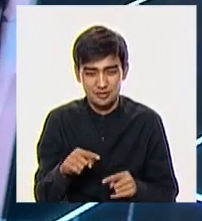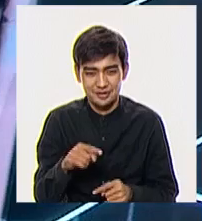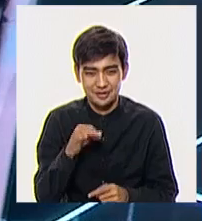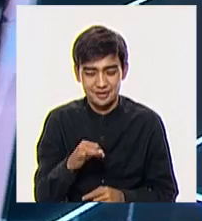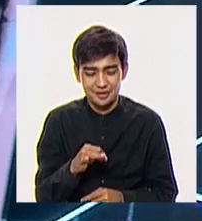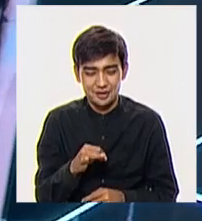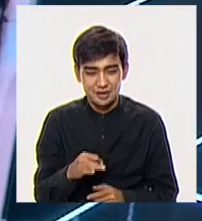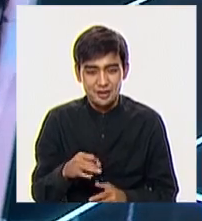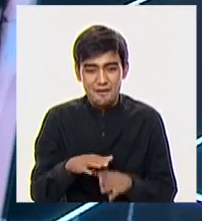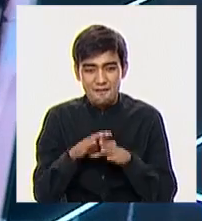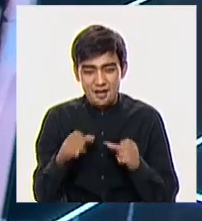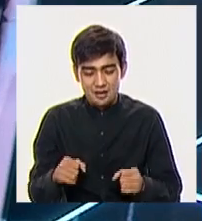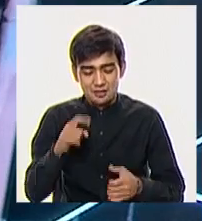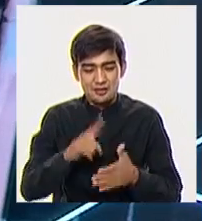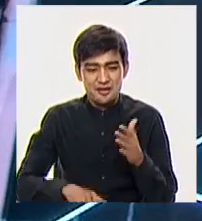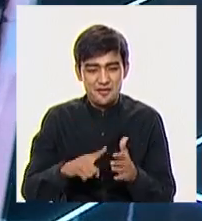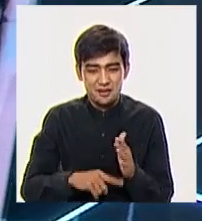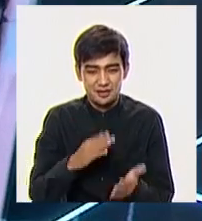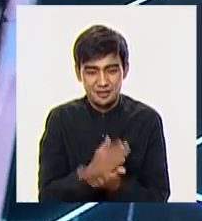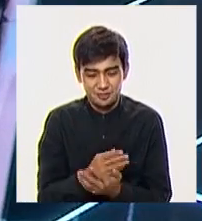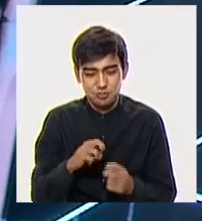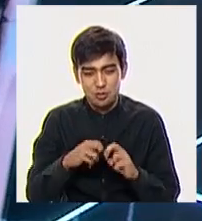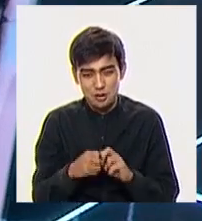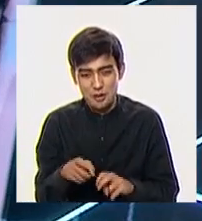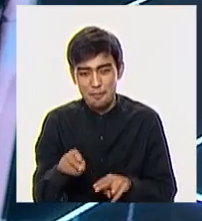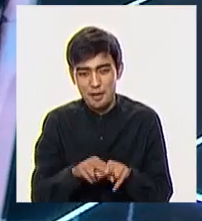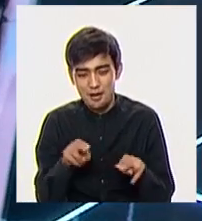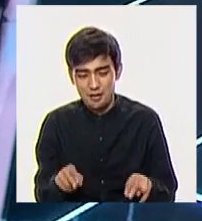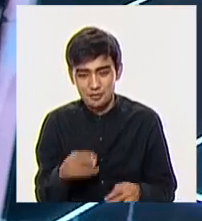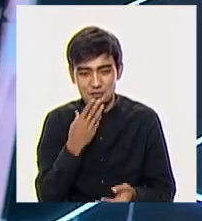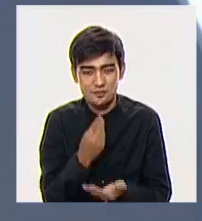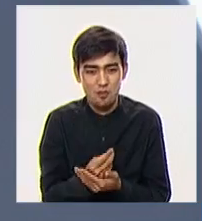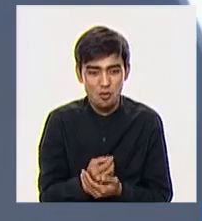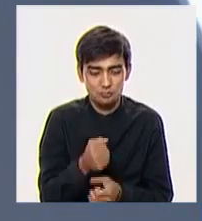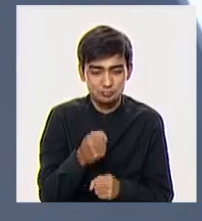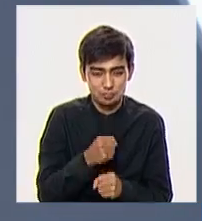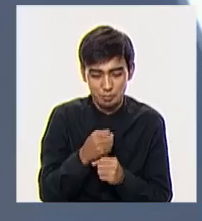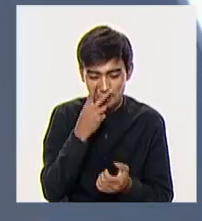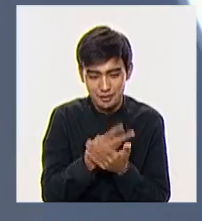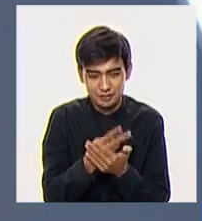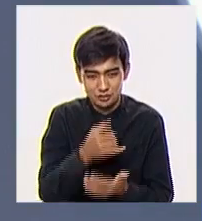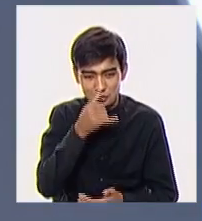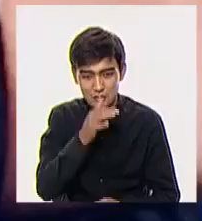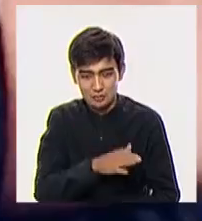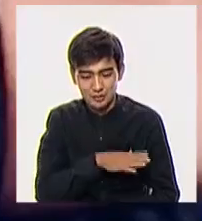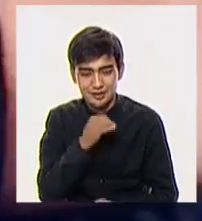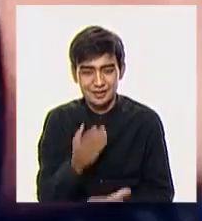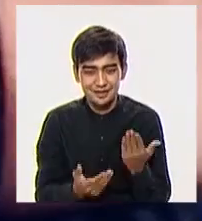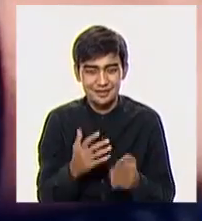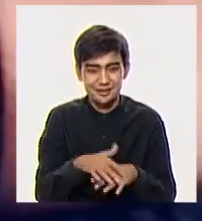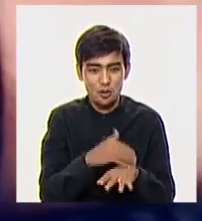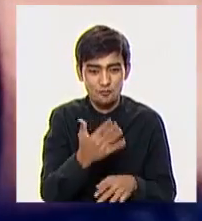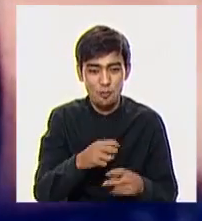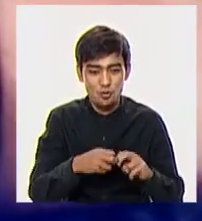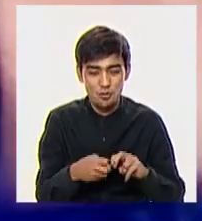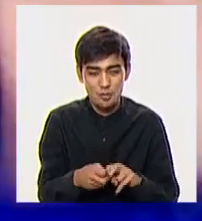қоғамның билікке сенбеу мәселесінде парламент өзінің нәтижелесін көрсете алмады. Егер халықтың